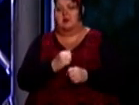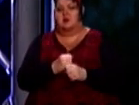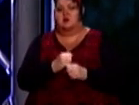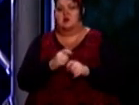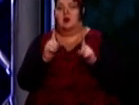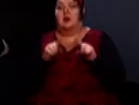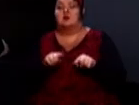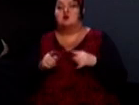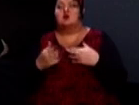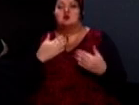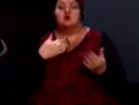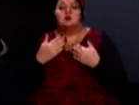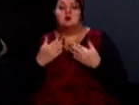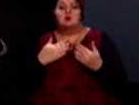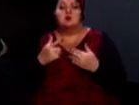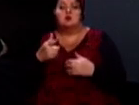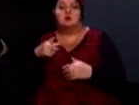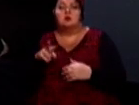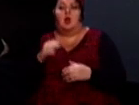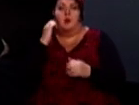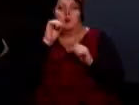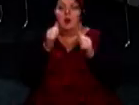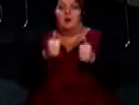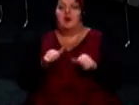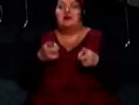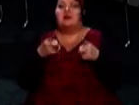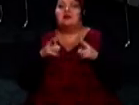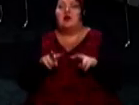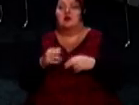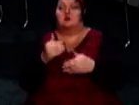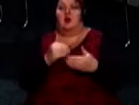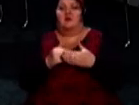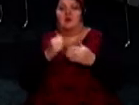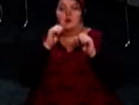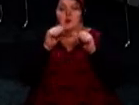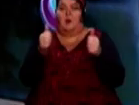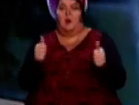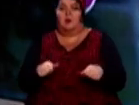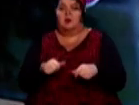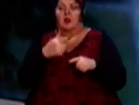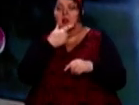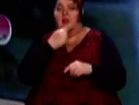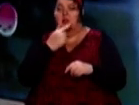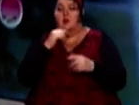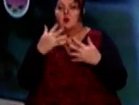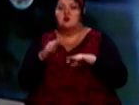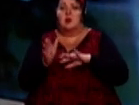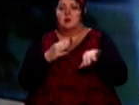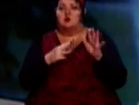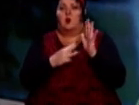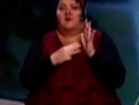що стосується пам'ятника, залишків від пам'ятника Леніна, у нас вже пройшло 8 круглих столів.